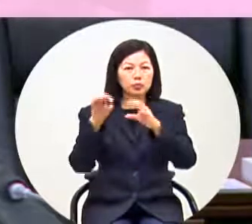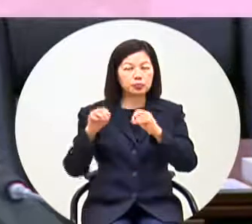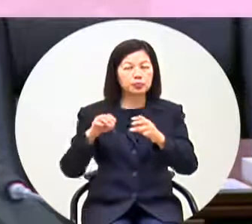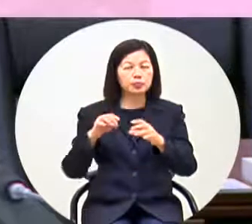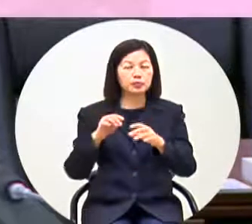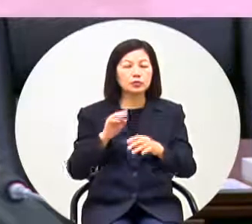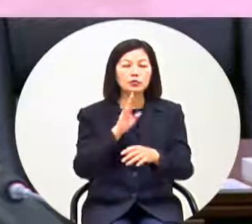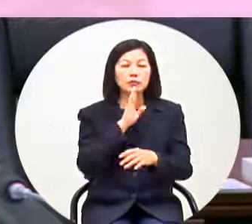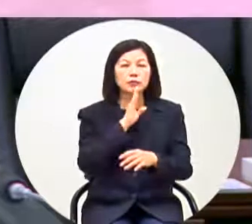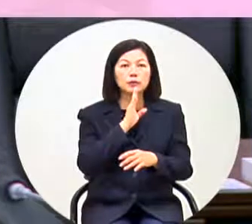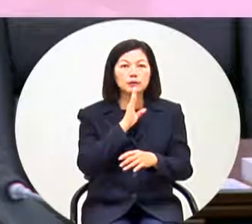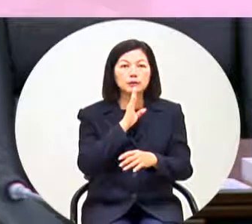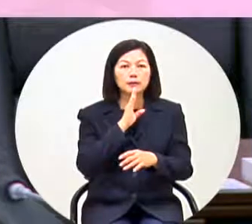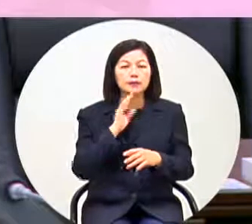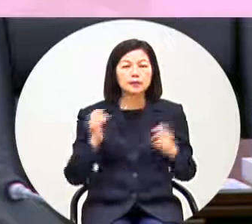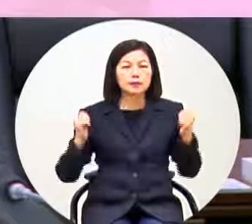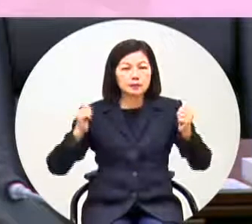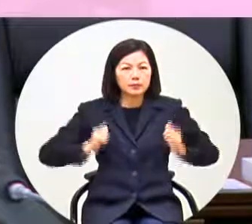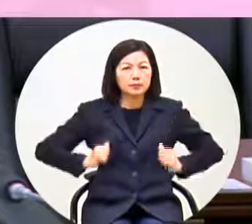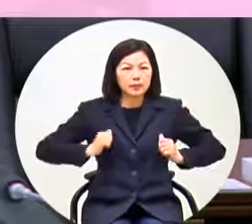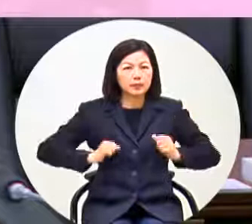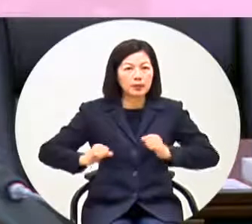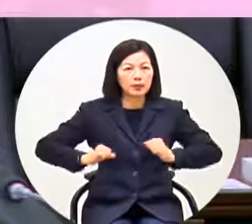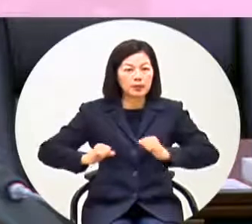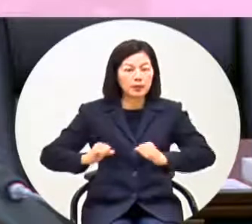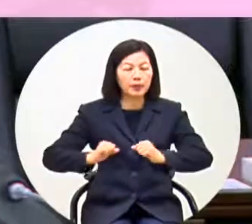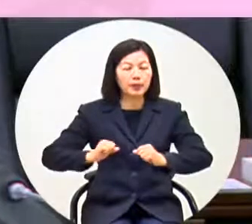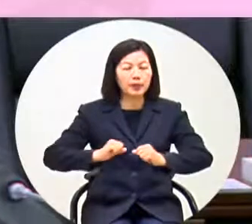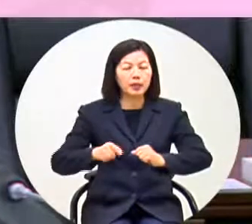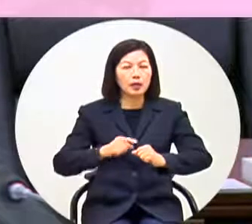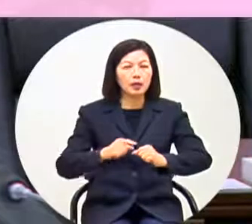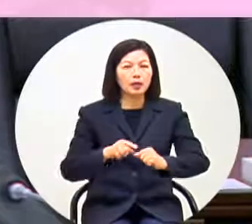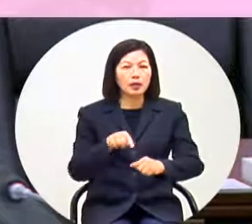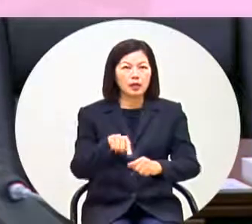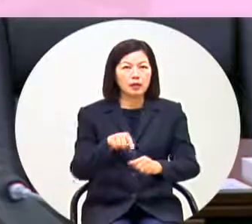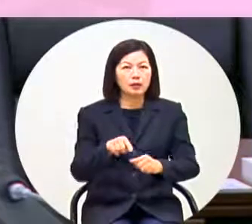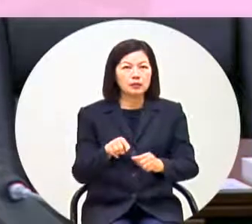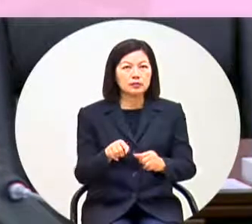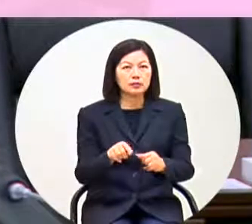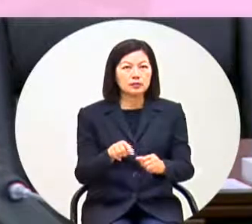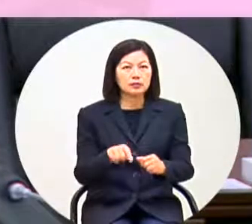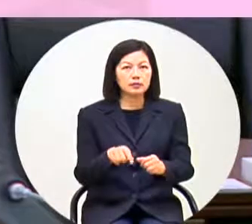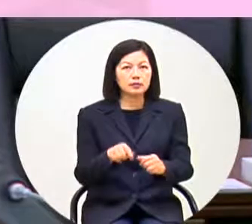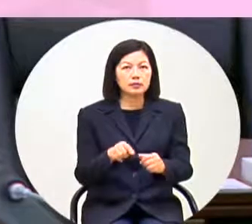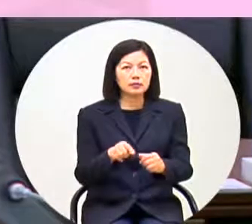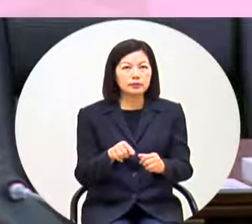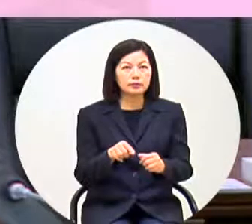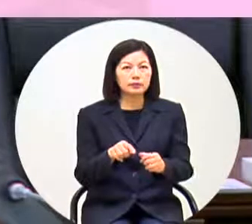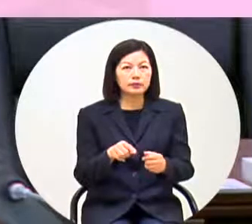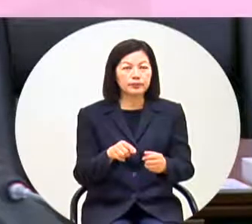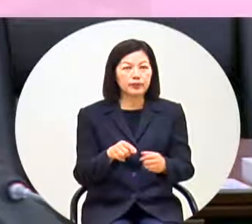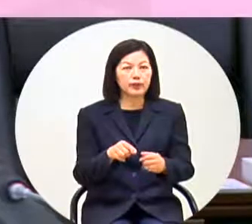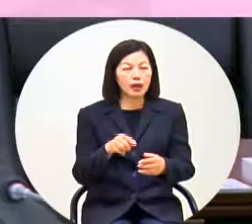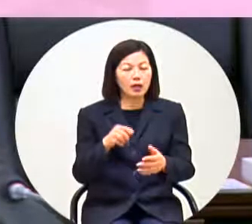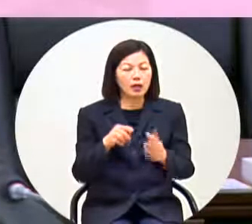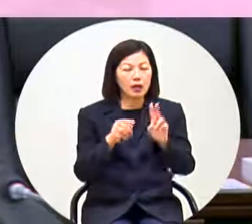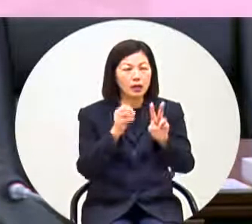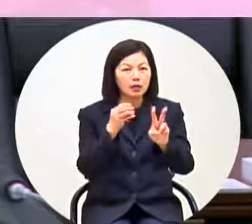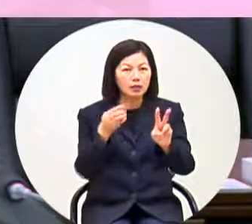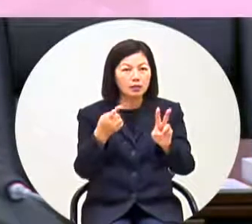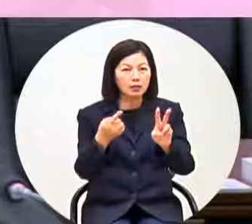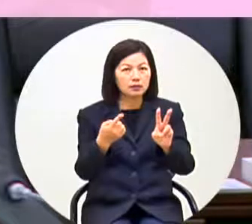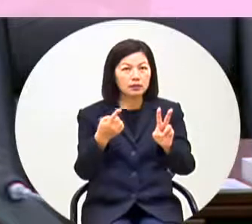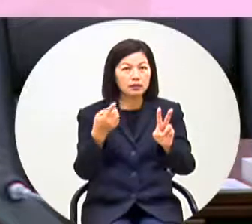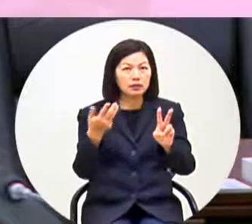的一个圣经，所以我们高雄在2018年荣升